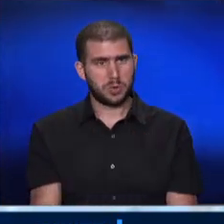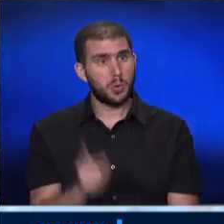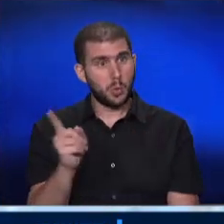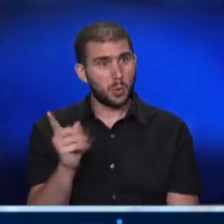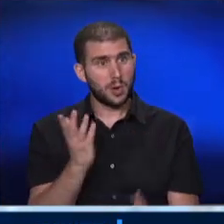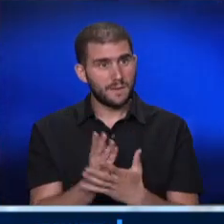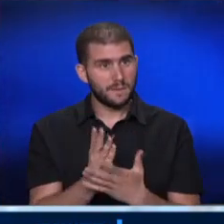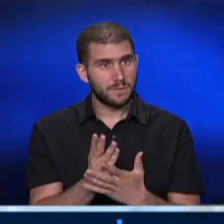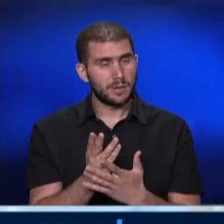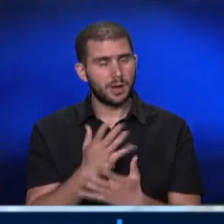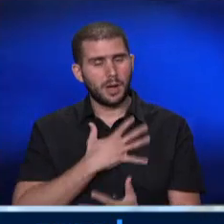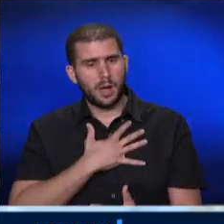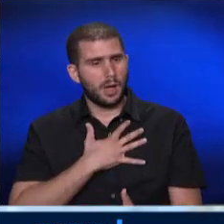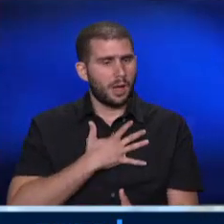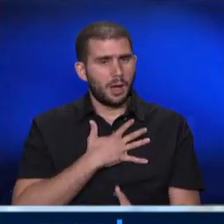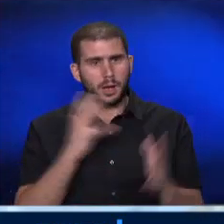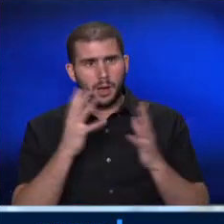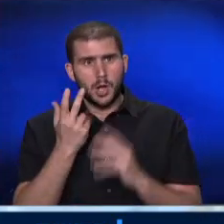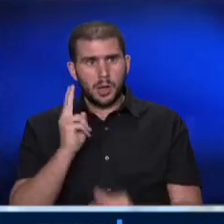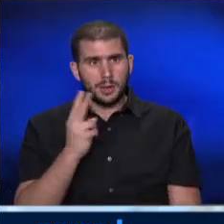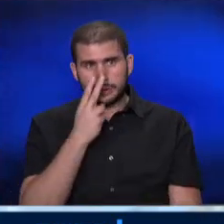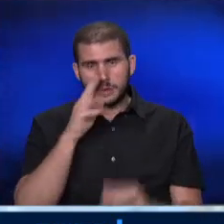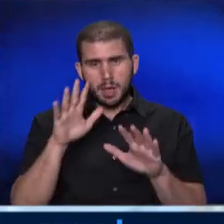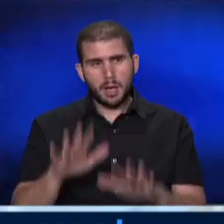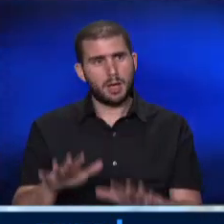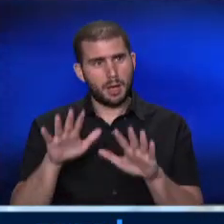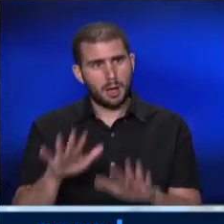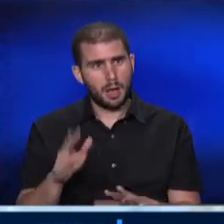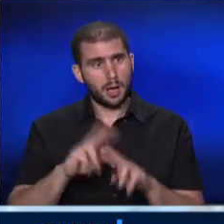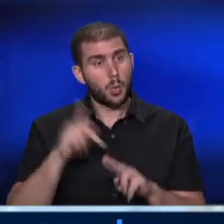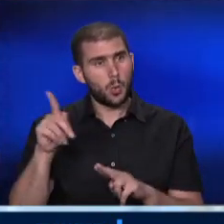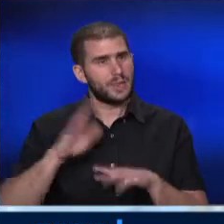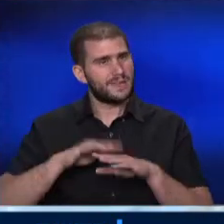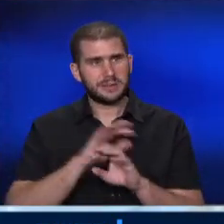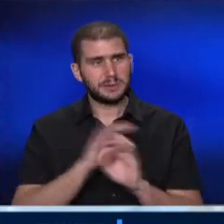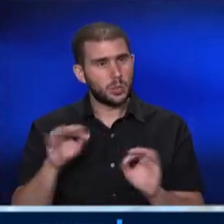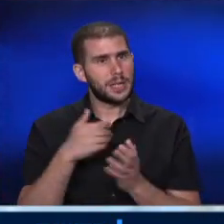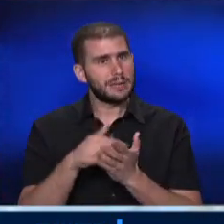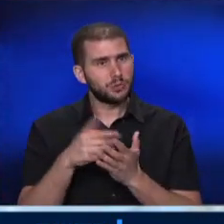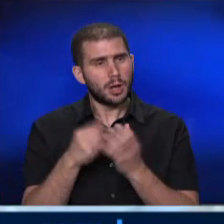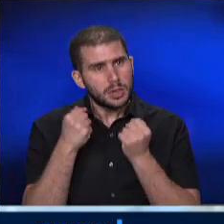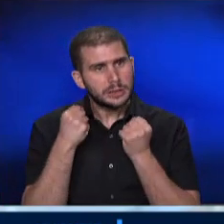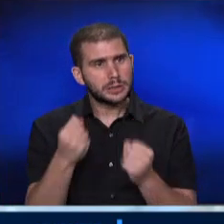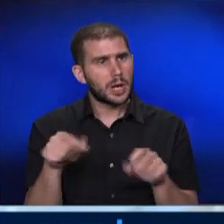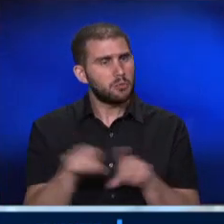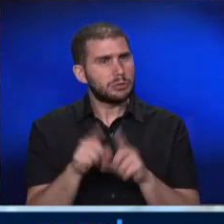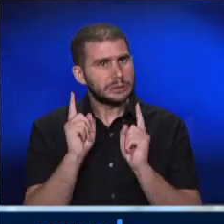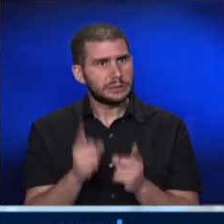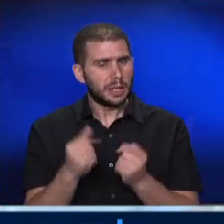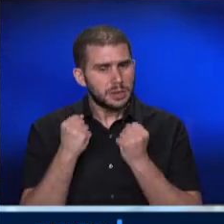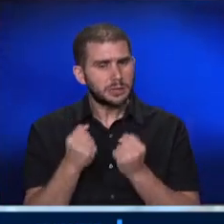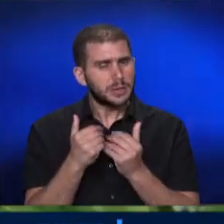את זה כזה קצת יותר קשה, ניסינו להרגיע אותו אחרי זה, הוא תפקד מדהים, הוא המשיך לנסוע כמו שצריך